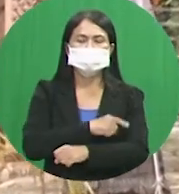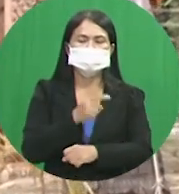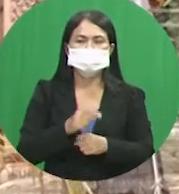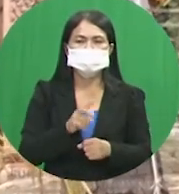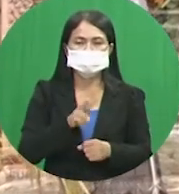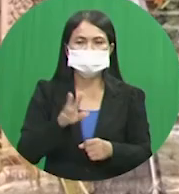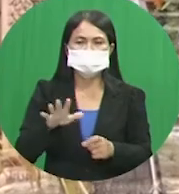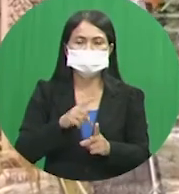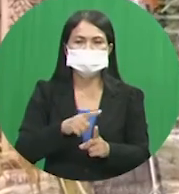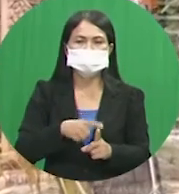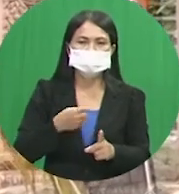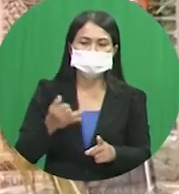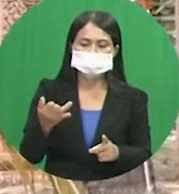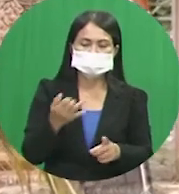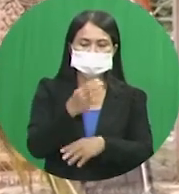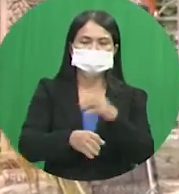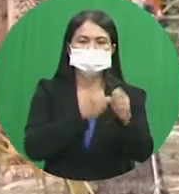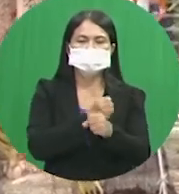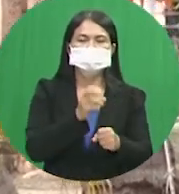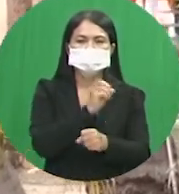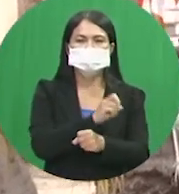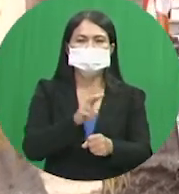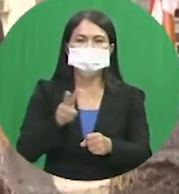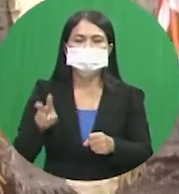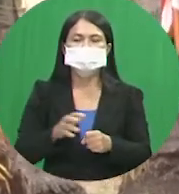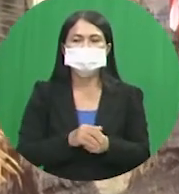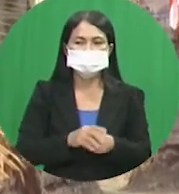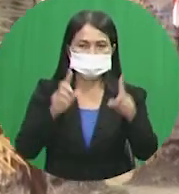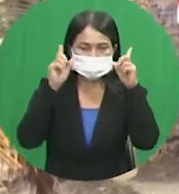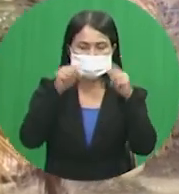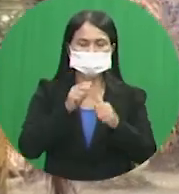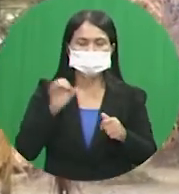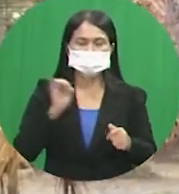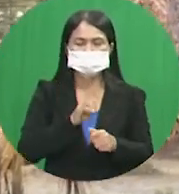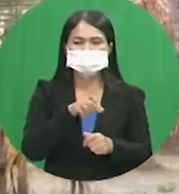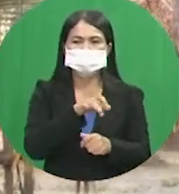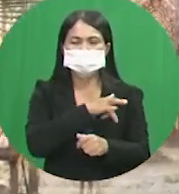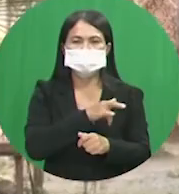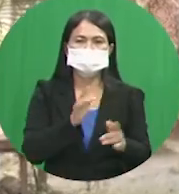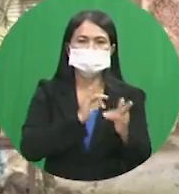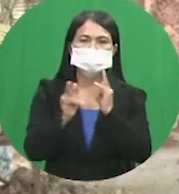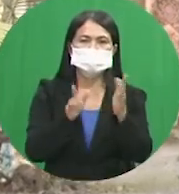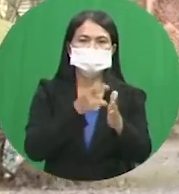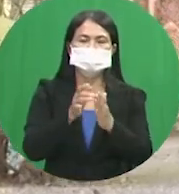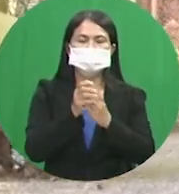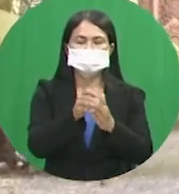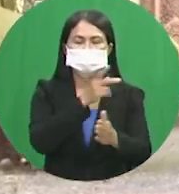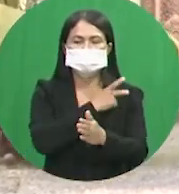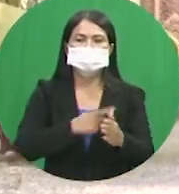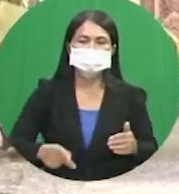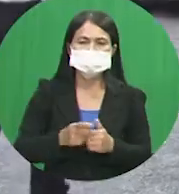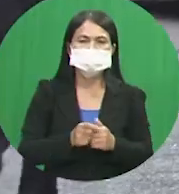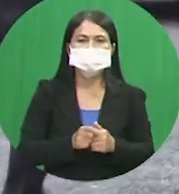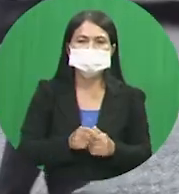ดีมาเผยแปรมคายกากระดาษฉนำปีปอนมาเผยปีไอยูดอมชันเกตนาตีปรึกษารีรอดหาพิบาล